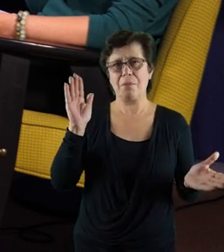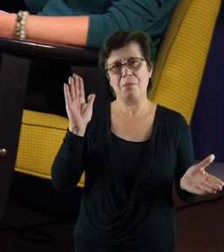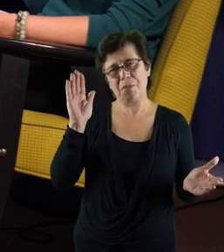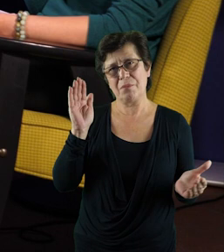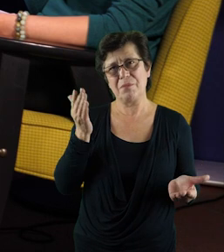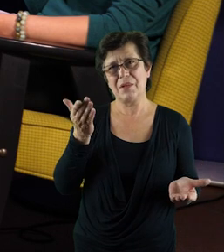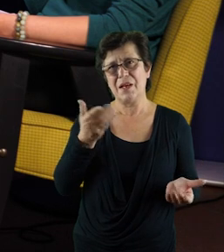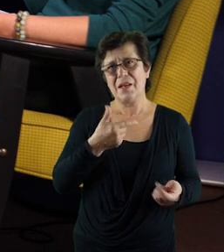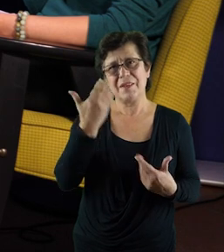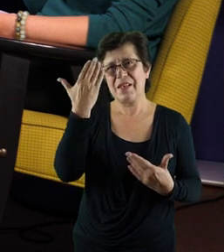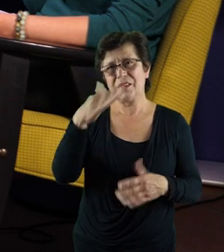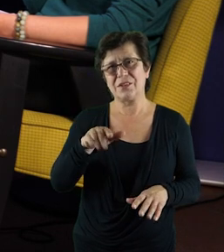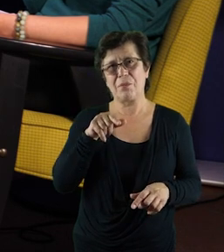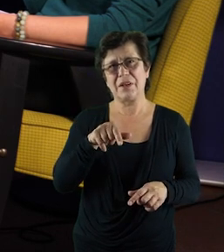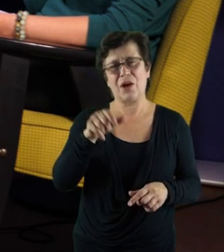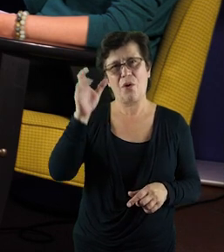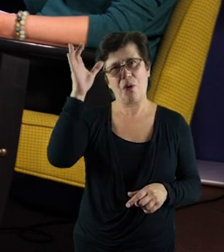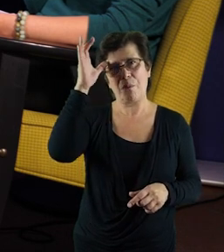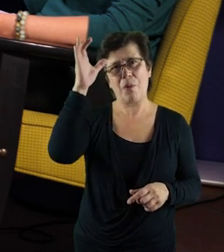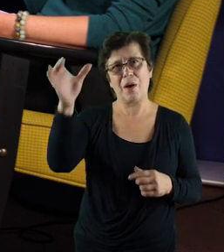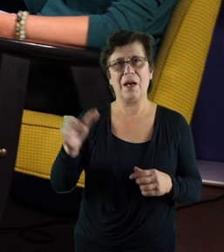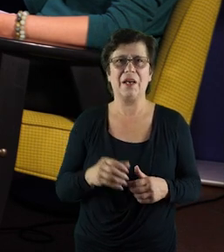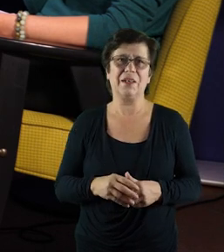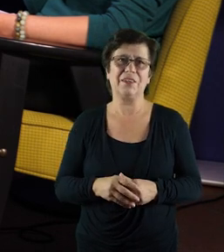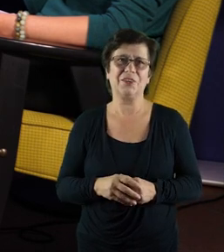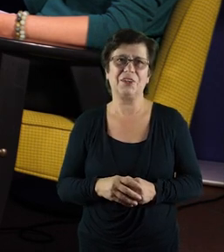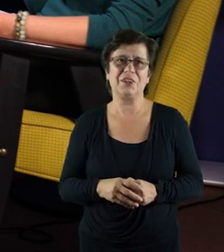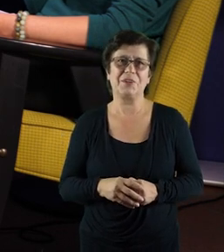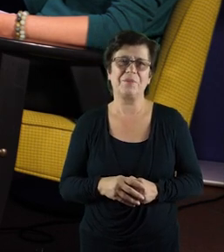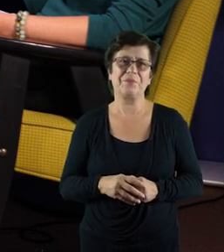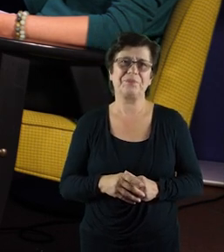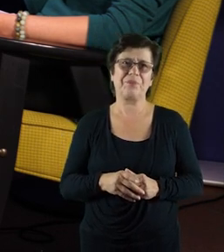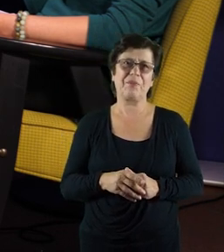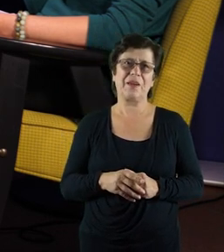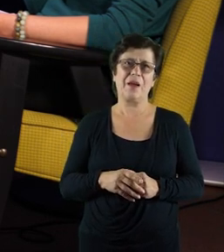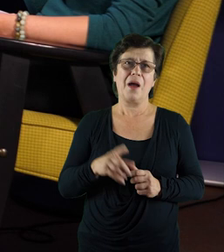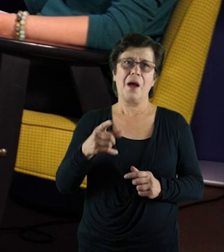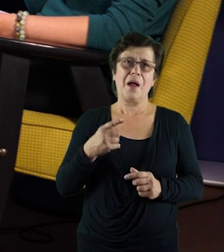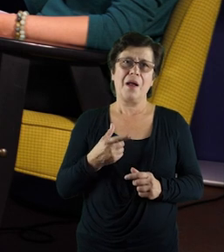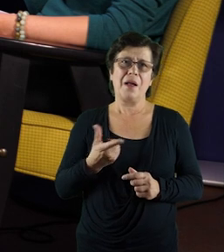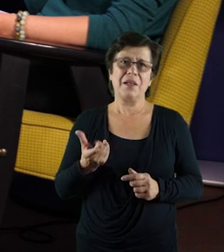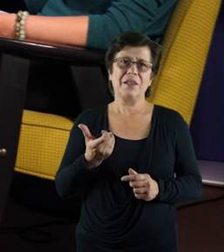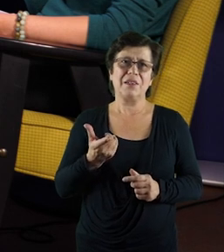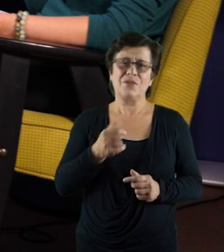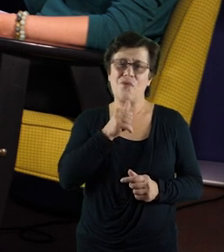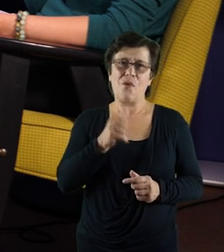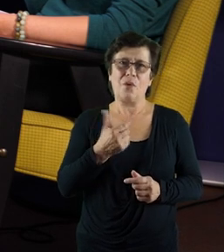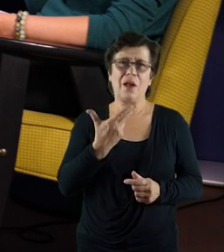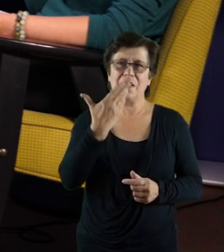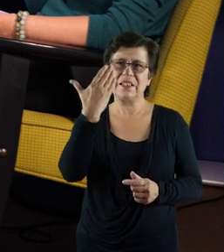popularny Skamandryta, tak mi się wydaje. No na pewno od strony reportażu i pamiętnikarstwa jest w ogóle